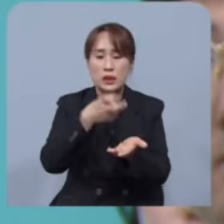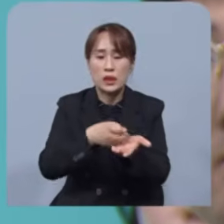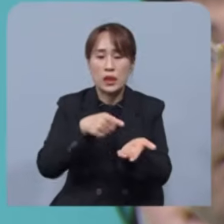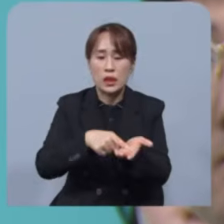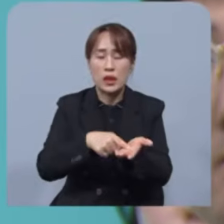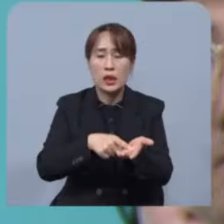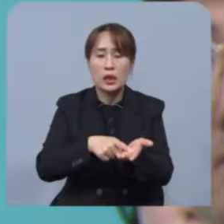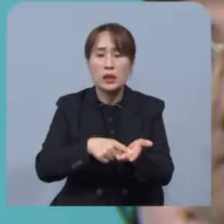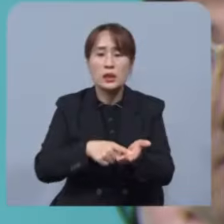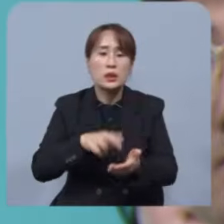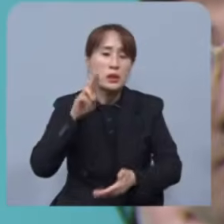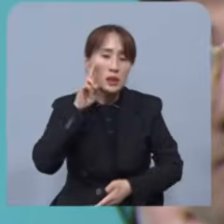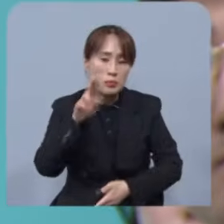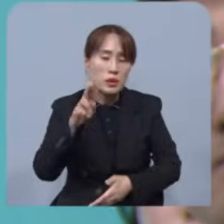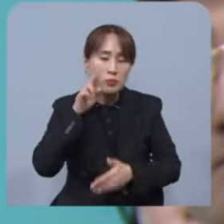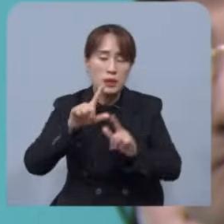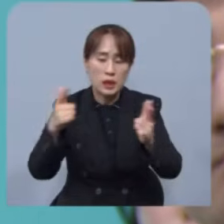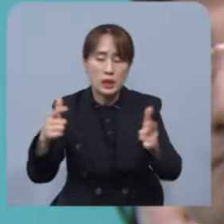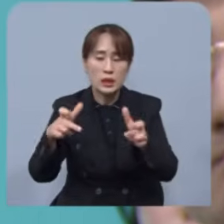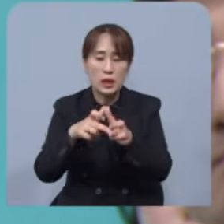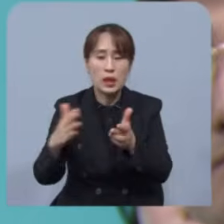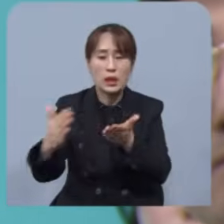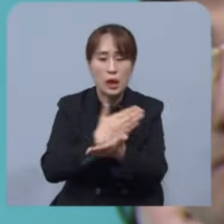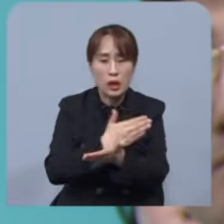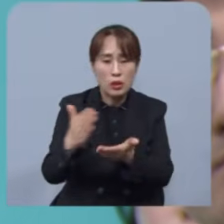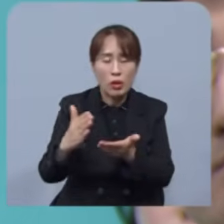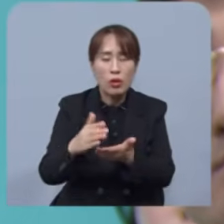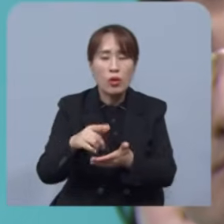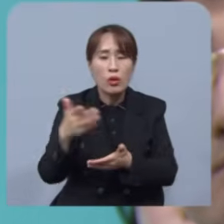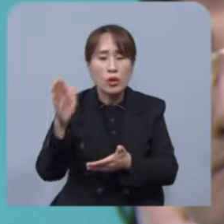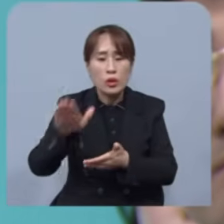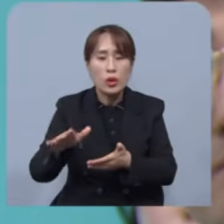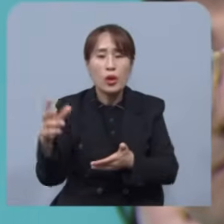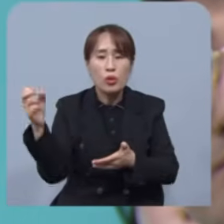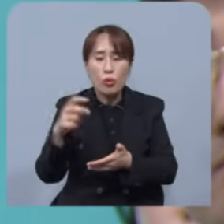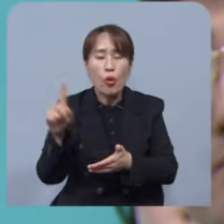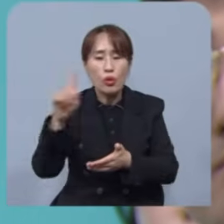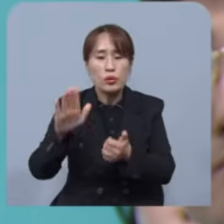제도에서도 경증과 중증을 나뉘어서 또 그 사각지대에 있는